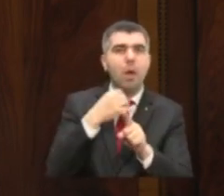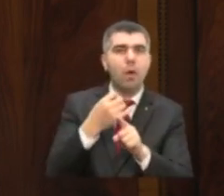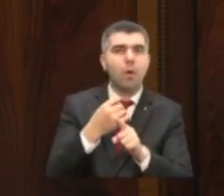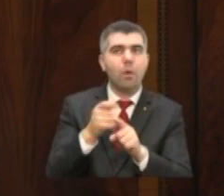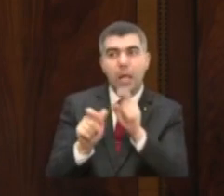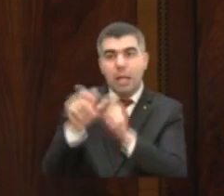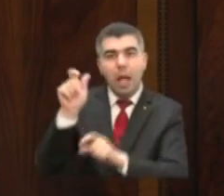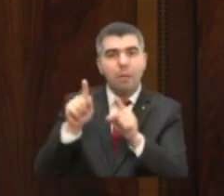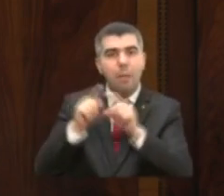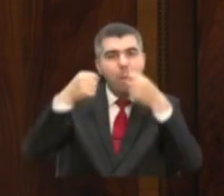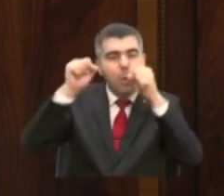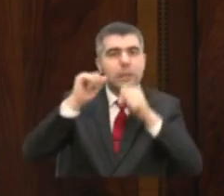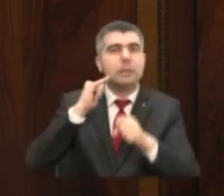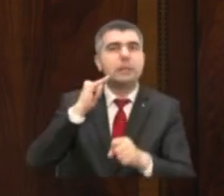يكون،